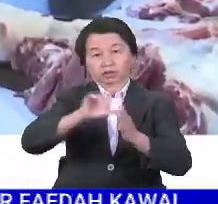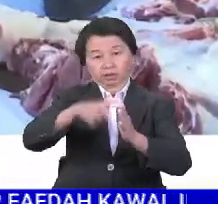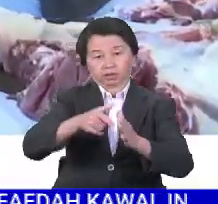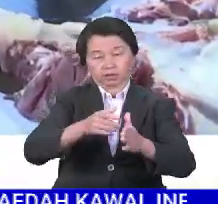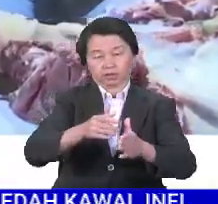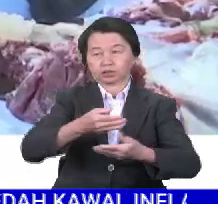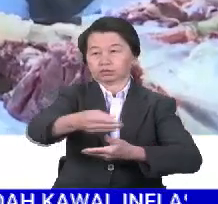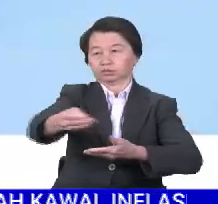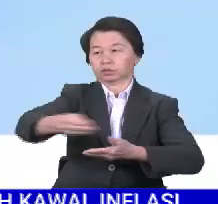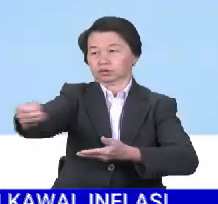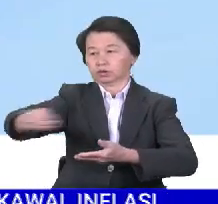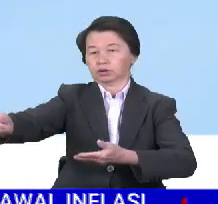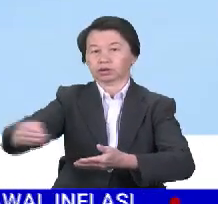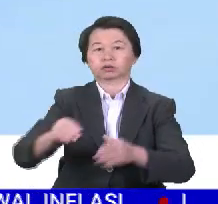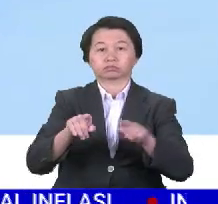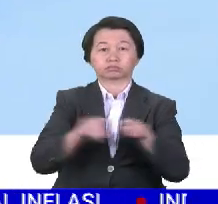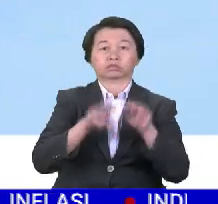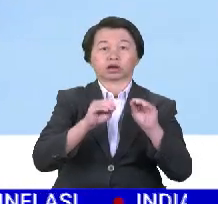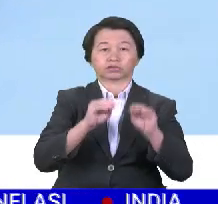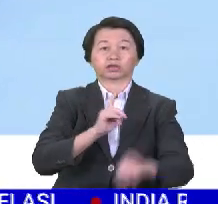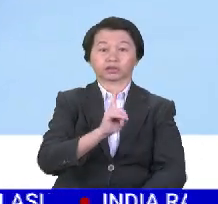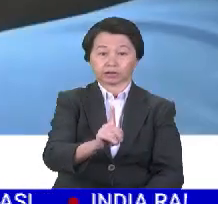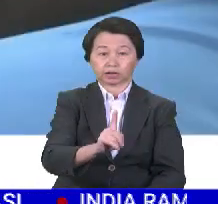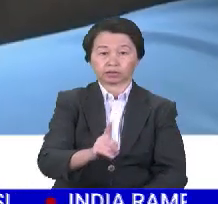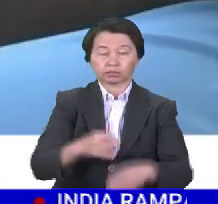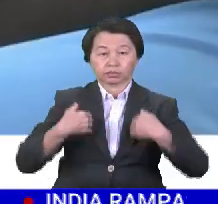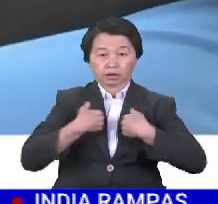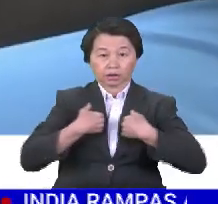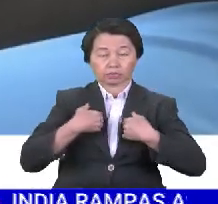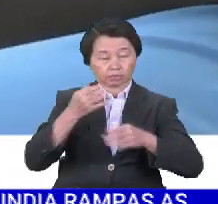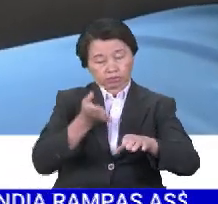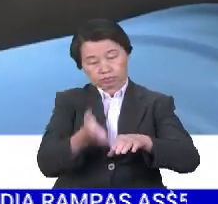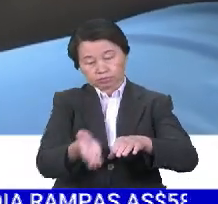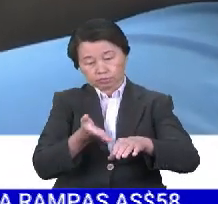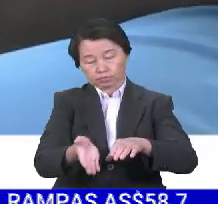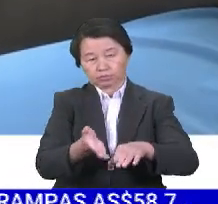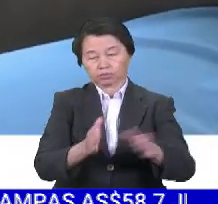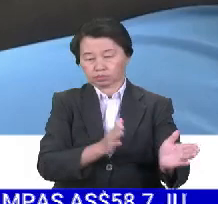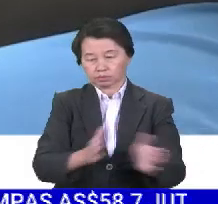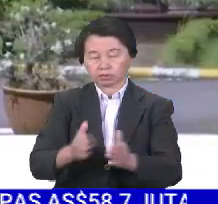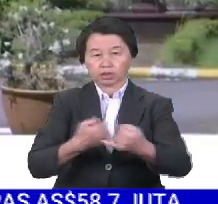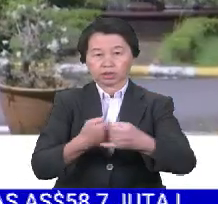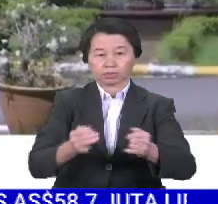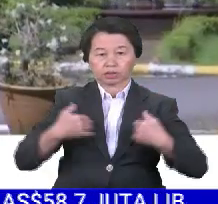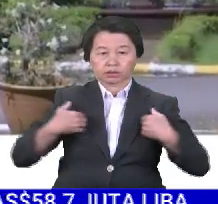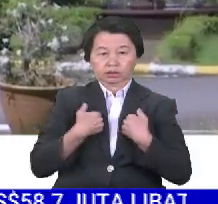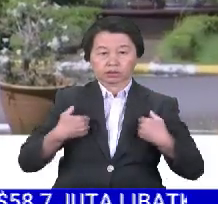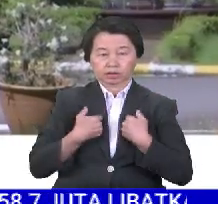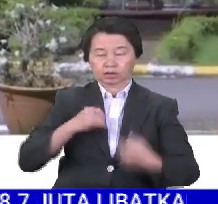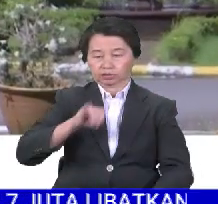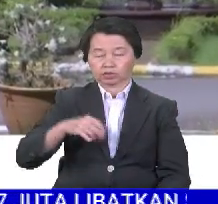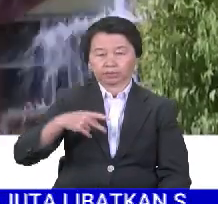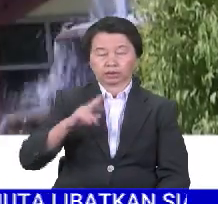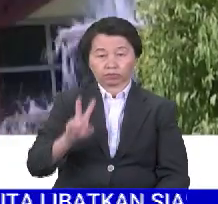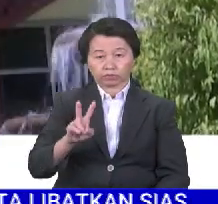kemudiannya diagih-agihkan selaras tuntutan agama. Haiwan korban di sini diselaraskan Jabatan Perkhidmatan Veterina JPV